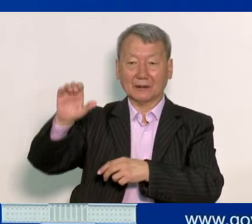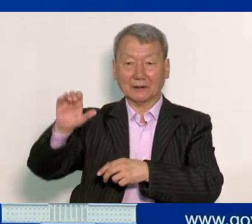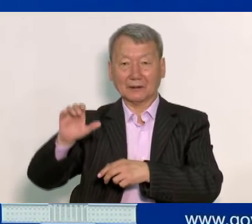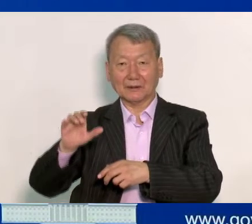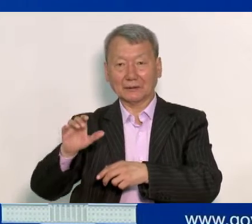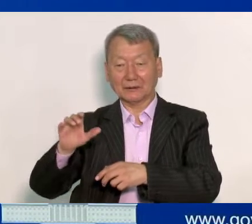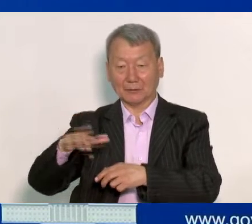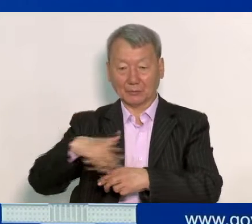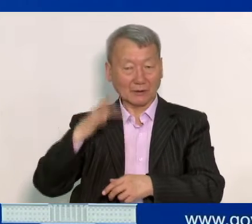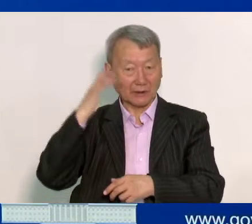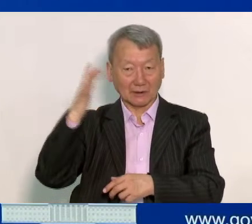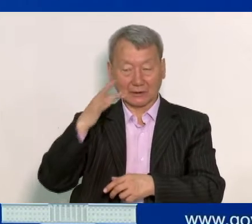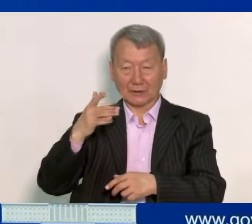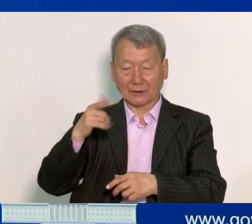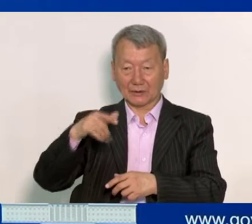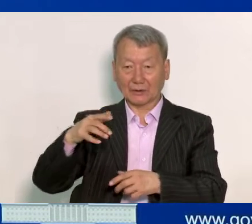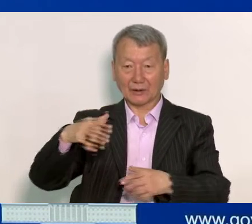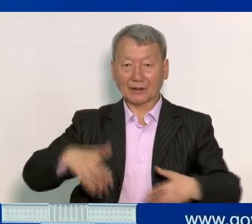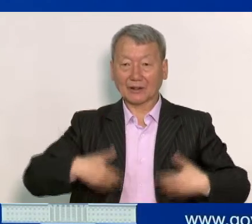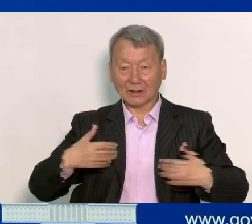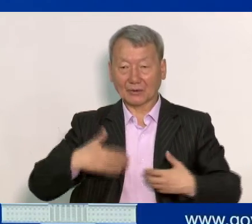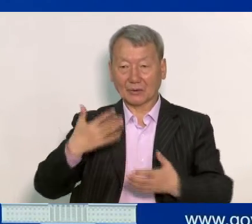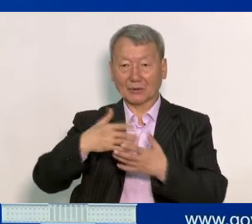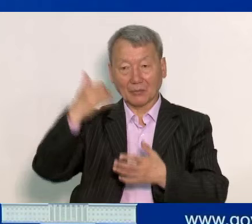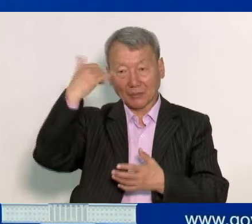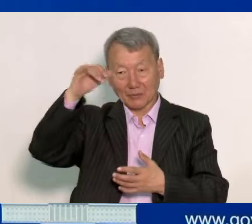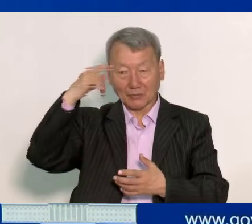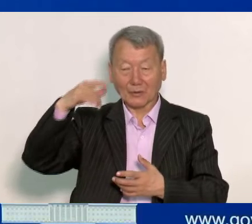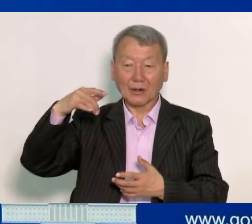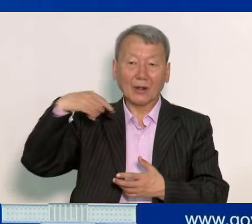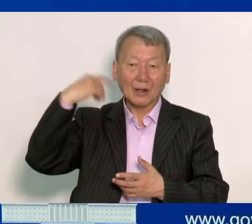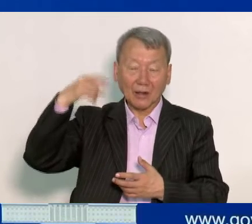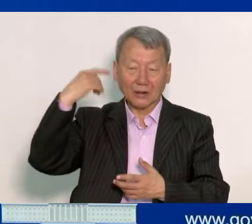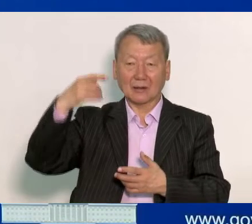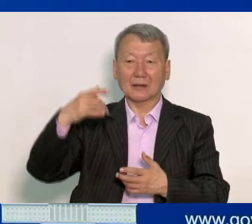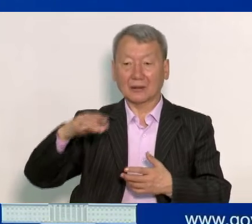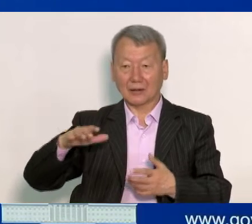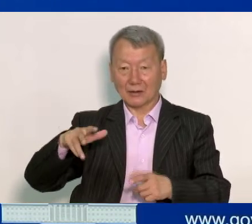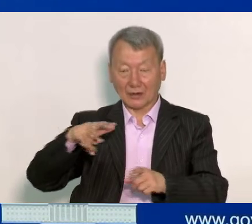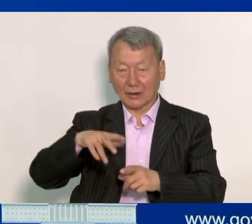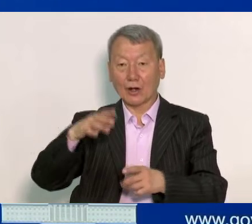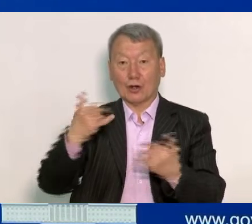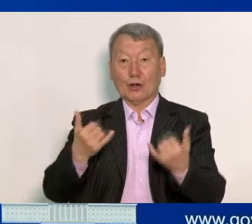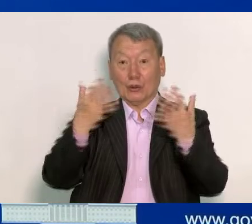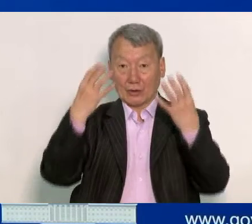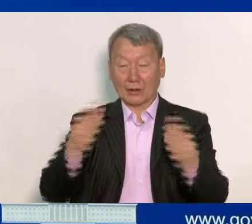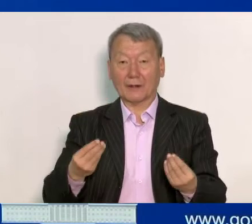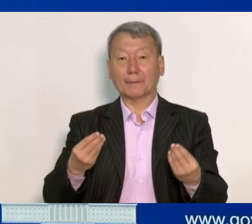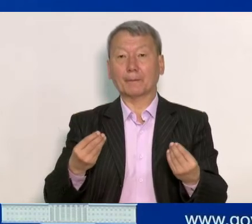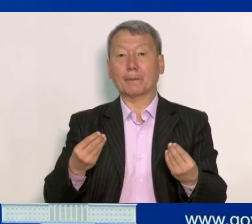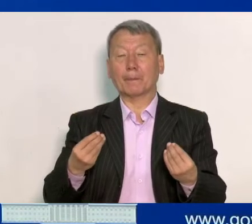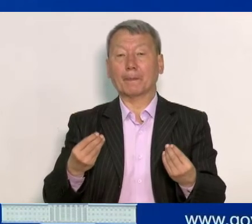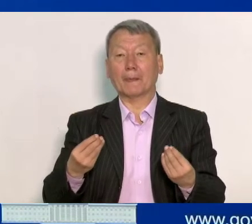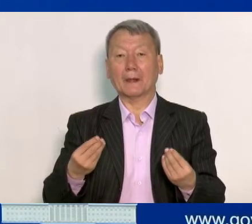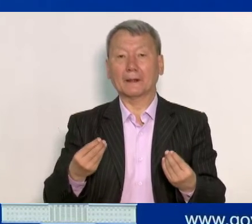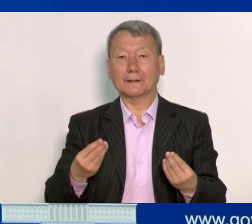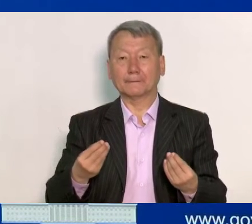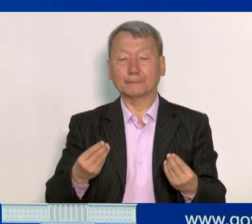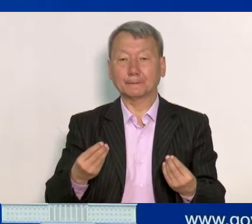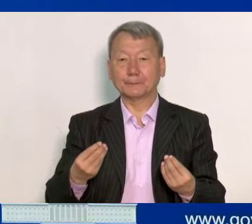производимой в Кыргызской Республике животноводческой продукции. На сегодняшний